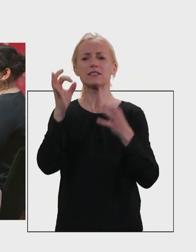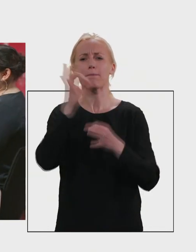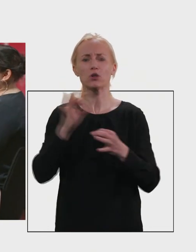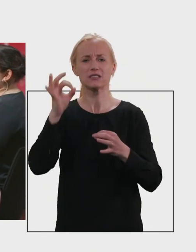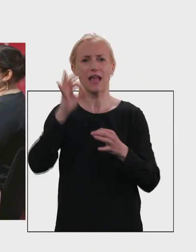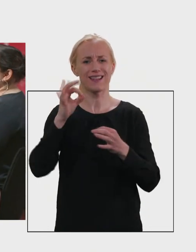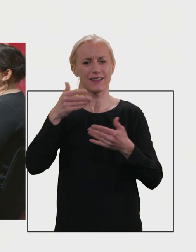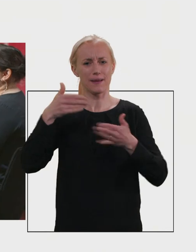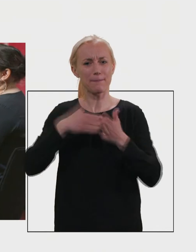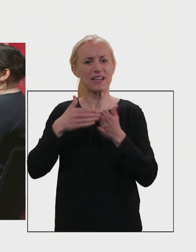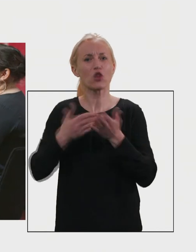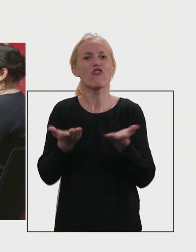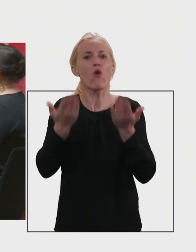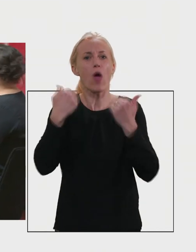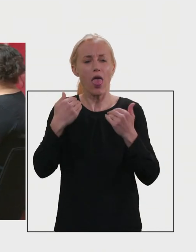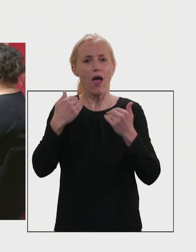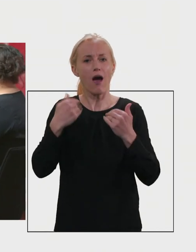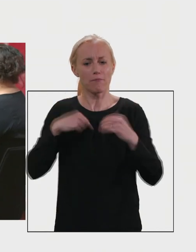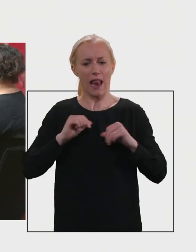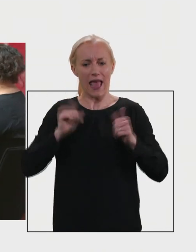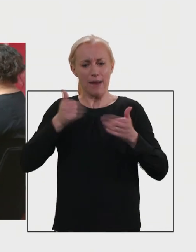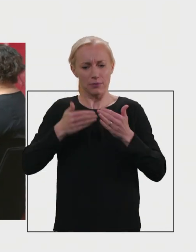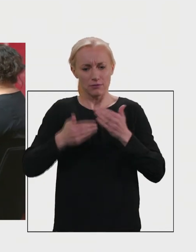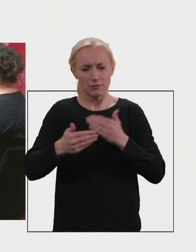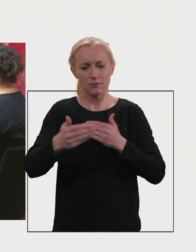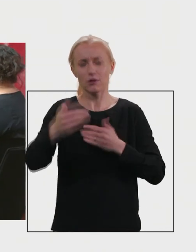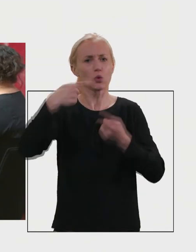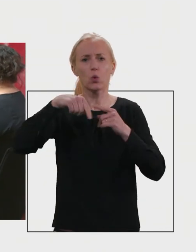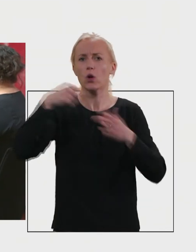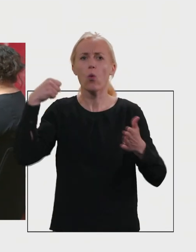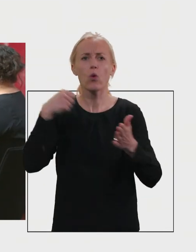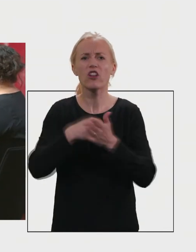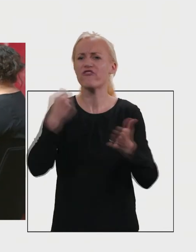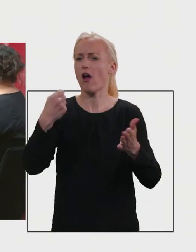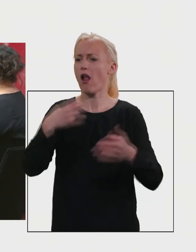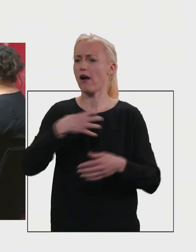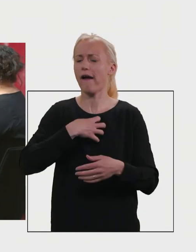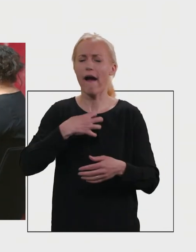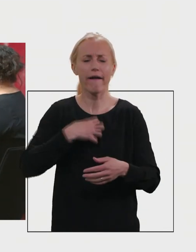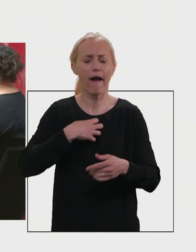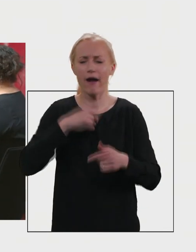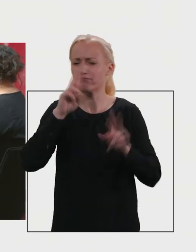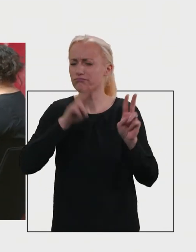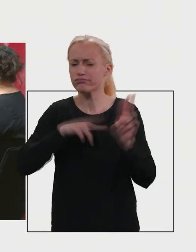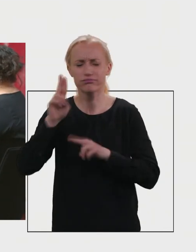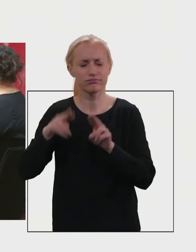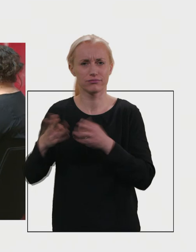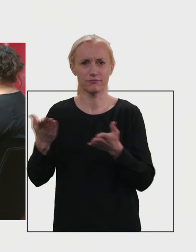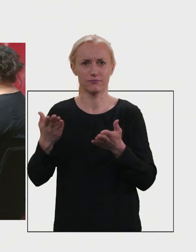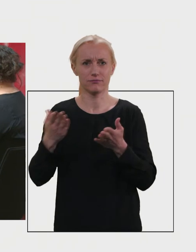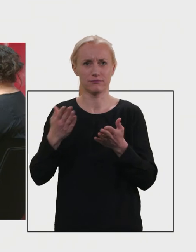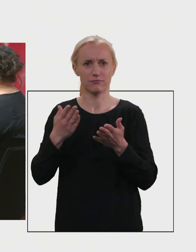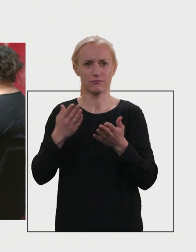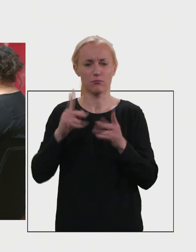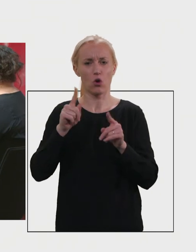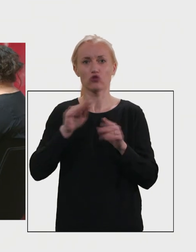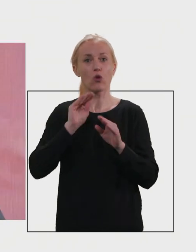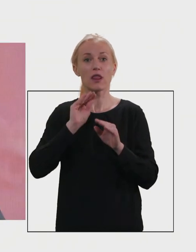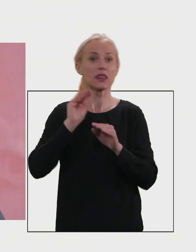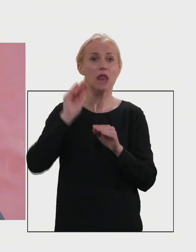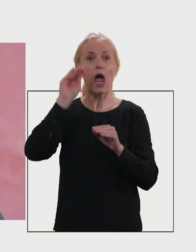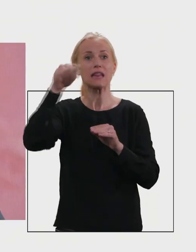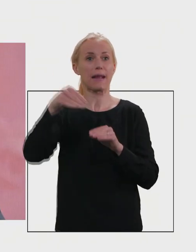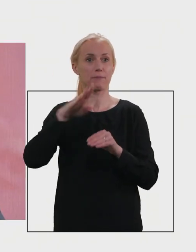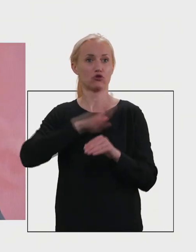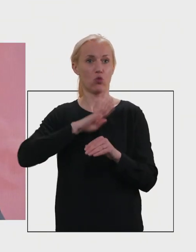erwerben ihre Behinderung im Laufe des Lebens. Durch Unfall, durch Krankheit, durch irgendetwas, ja. Weit nachdem man zur Schule gegangen ist.